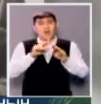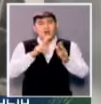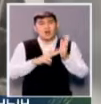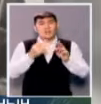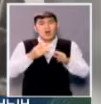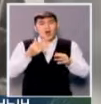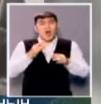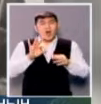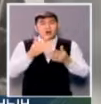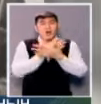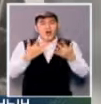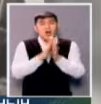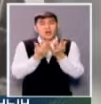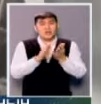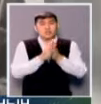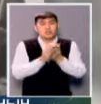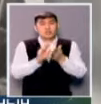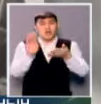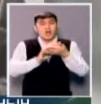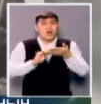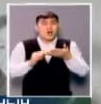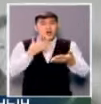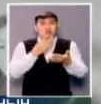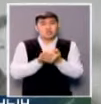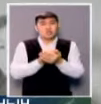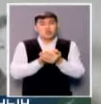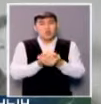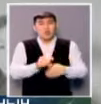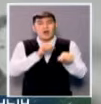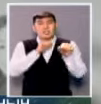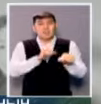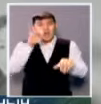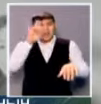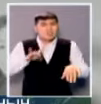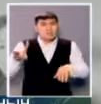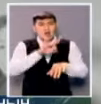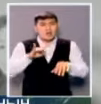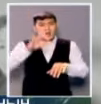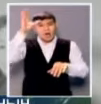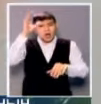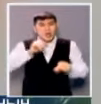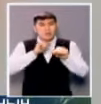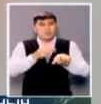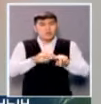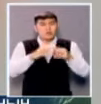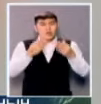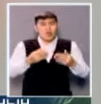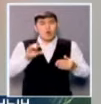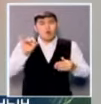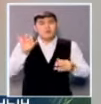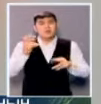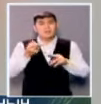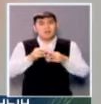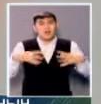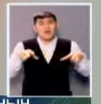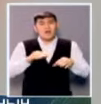«Окорректности в целом некоторых обратных задач переноса» атты кандидаттық диссертациясын Қазақстан Республикасының ғылымдар академиясының академигі Өмірзақ Сұлтанғазин